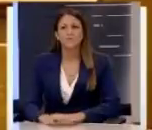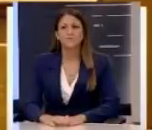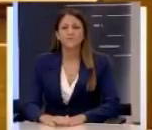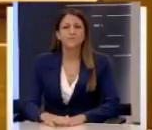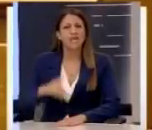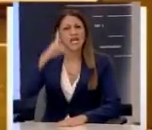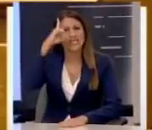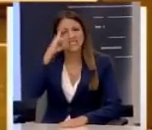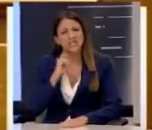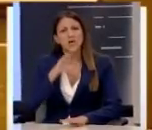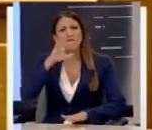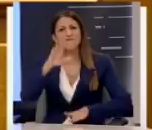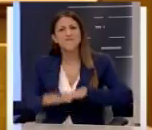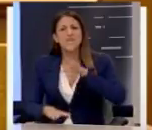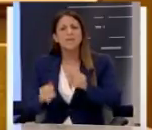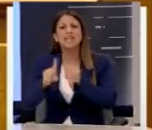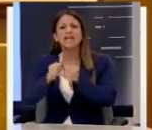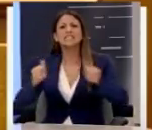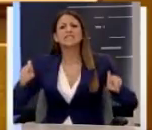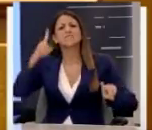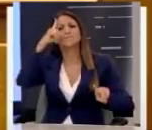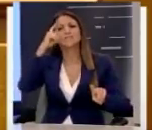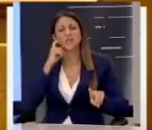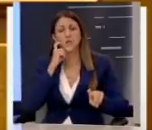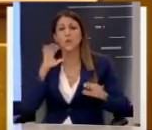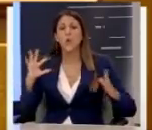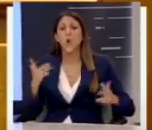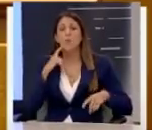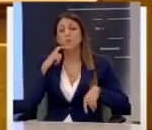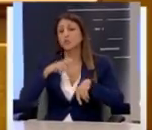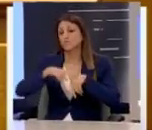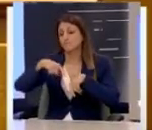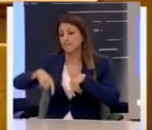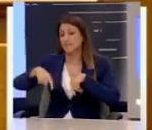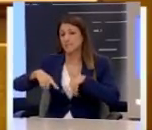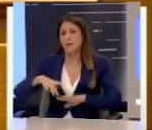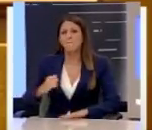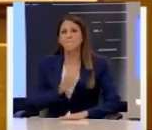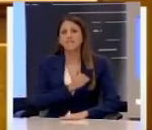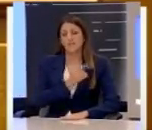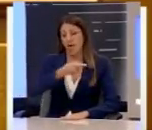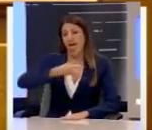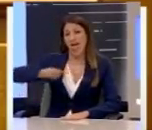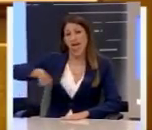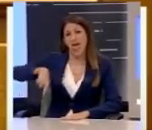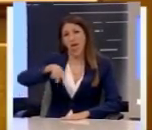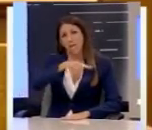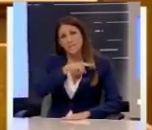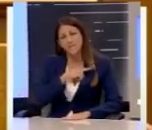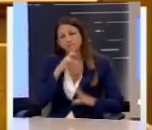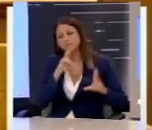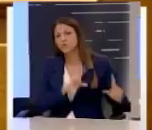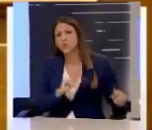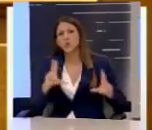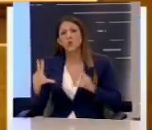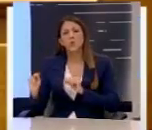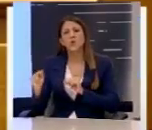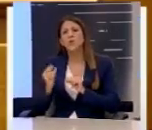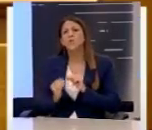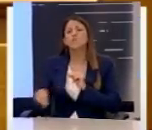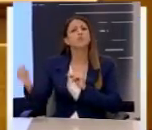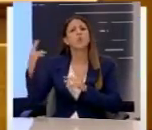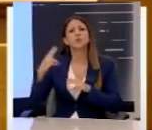πολλά. Όμως σήμερα πιστεύω ότι μπορούμε τόσο εμείς, όσο όμως και αυτό το